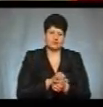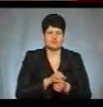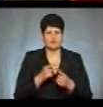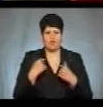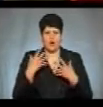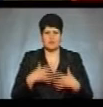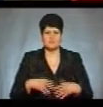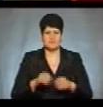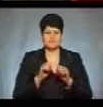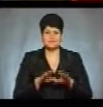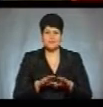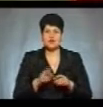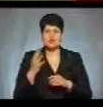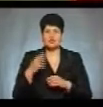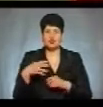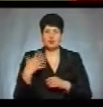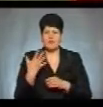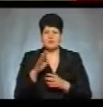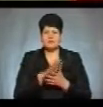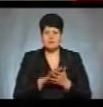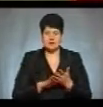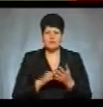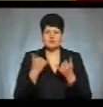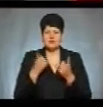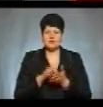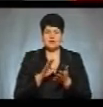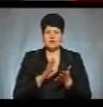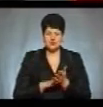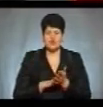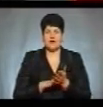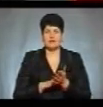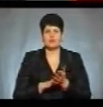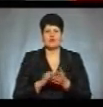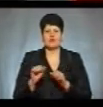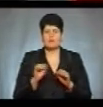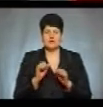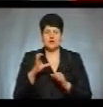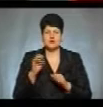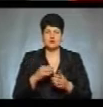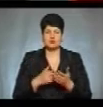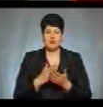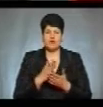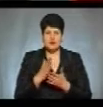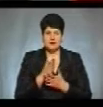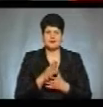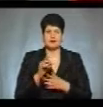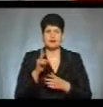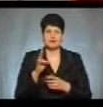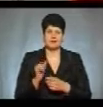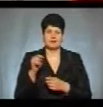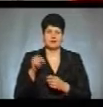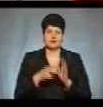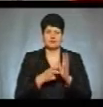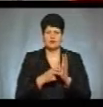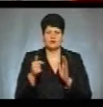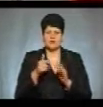45 заяв від багатодітних батьків на грошову допомогу сьогодні зареєстрували в Тернопільському управлінні соцполітики. Як написати таку заяву, дізнавались